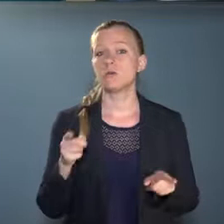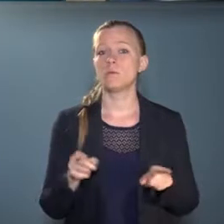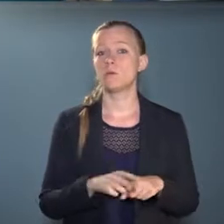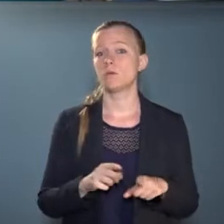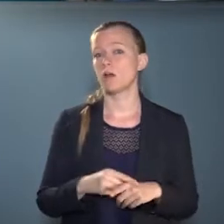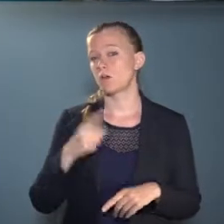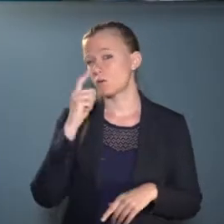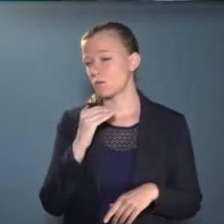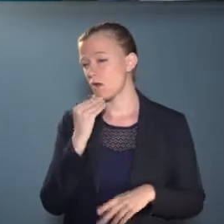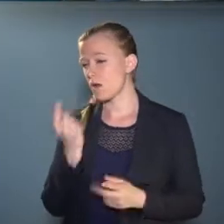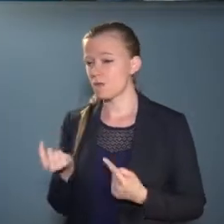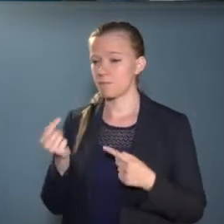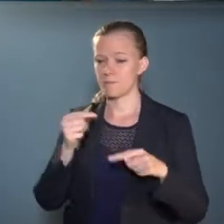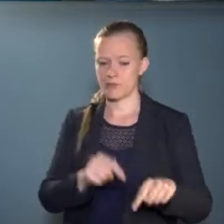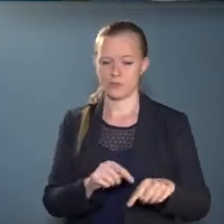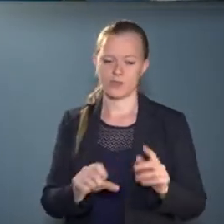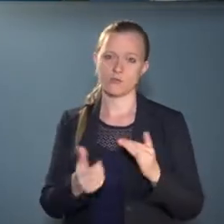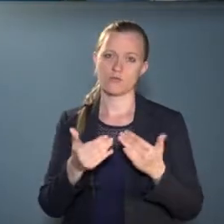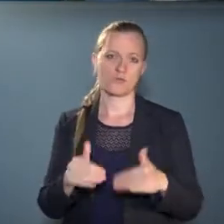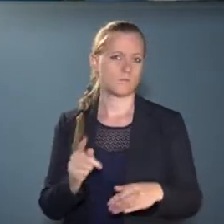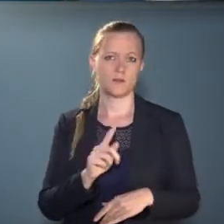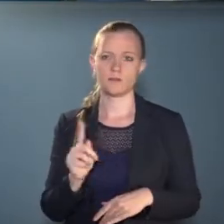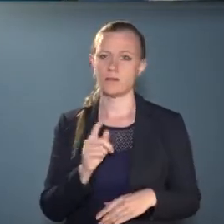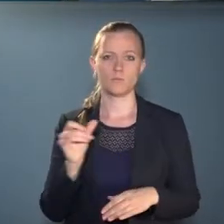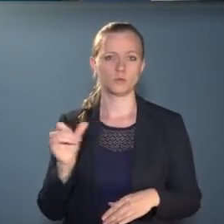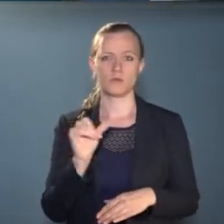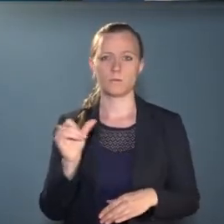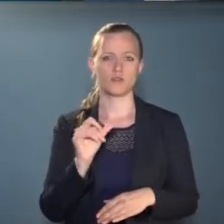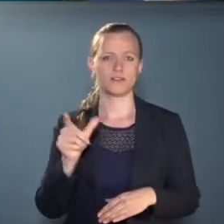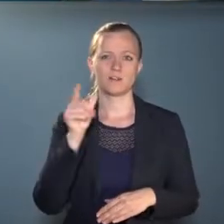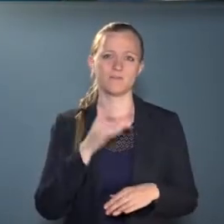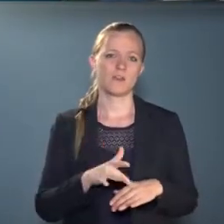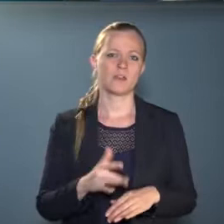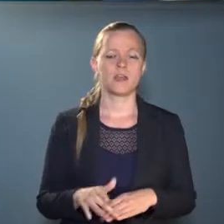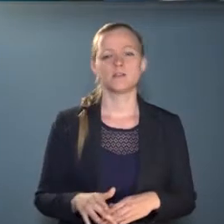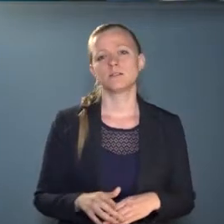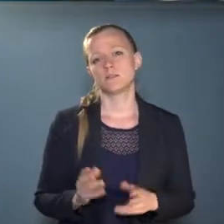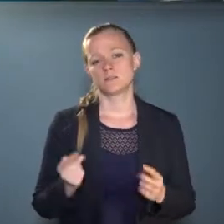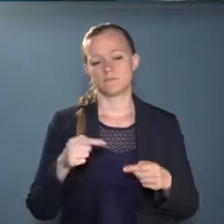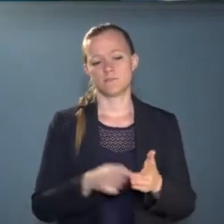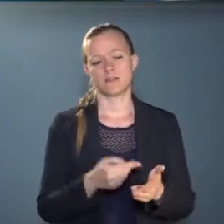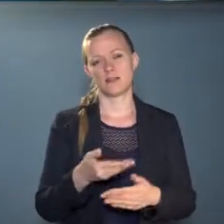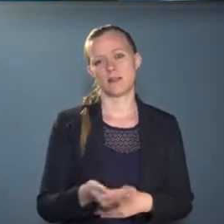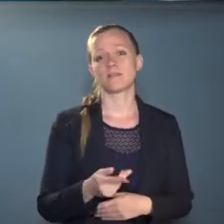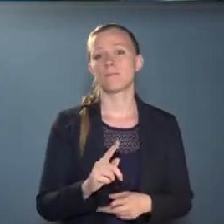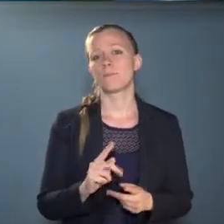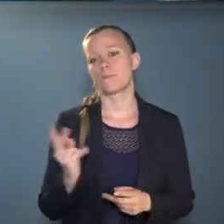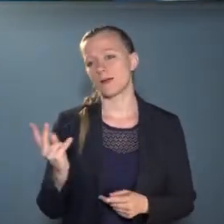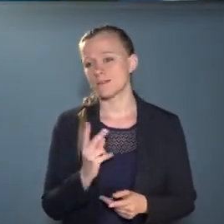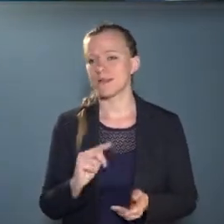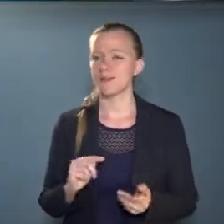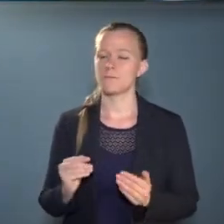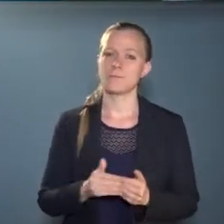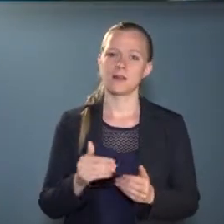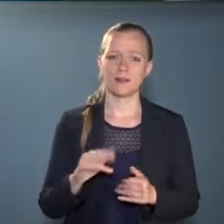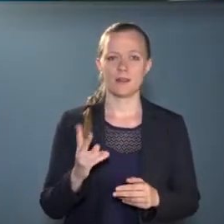rossz szándékkal érkeznek, azok elsősorban nem a budapesti Liszt-Ferenc repülőteret célozzák meg. Ennek ellenére természetesen